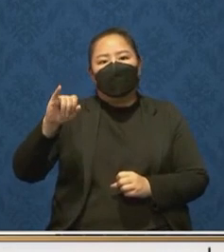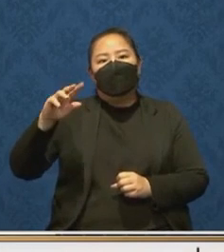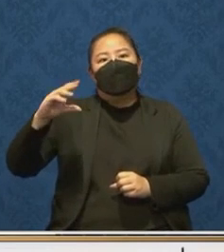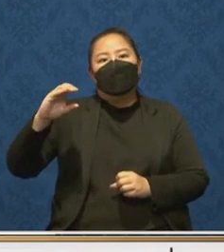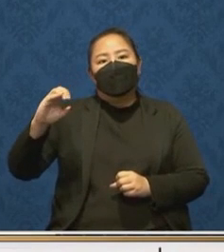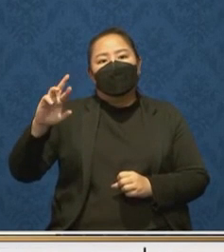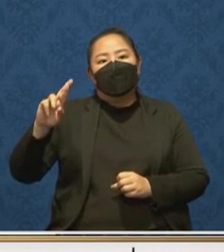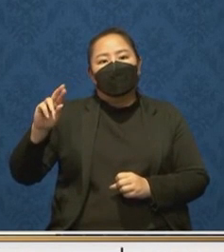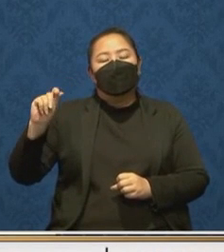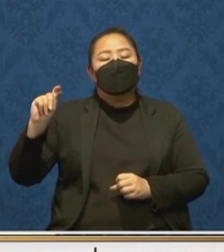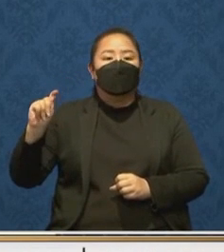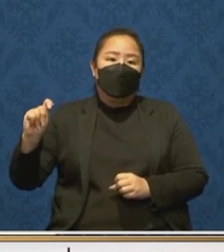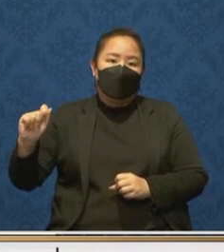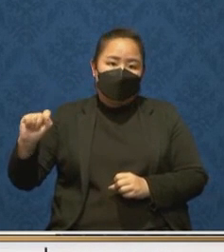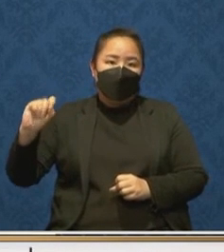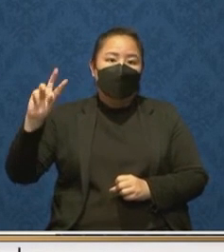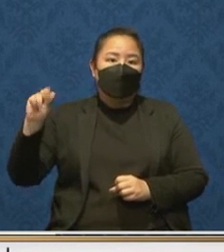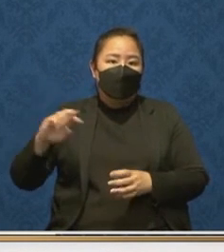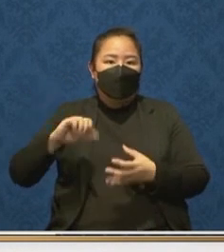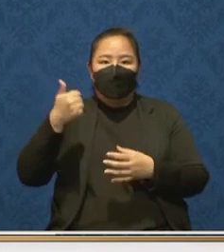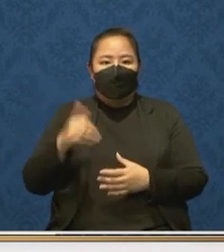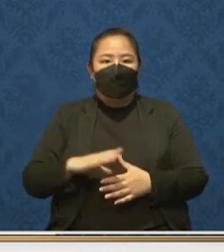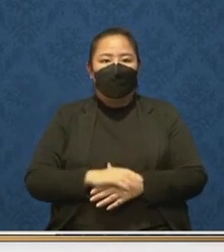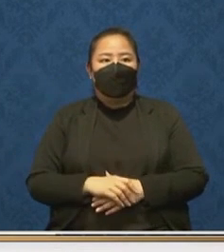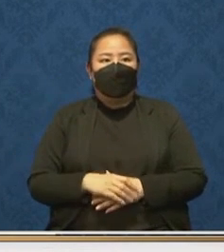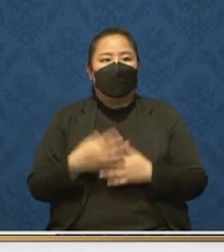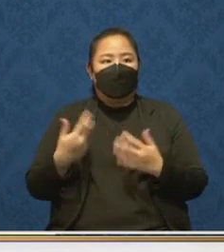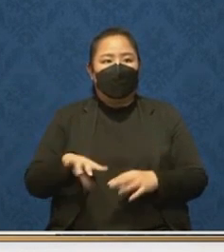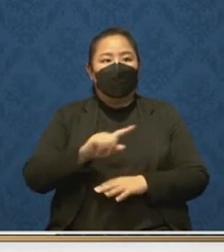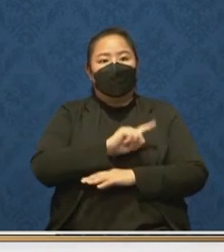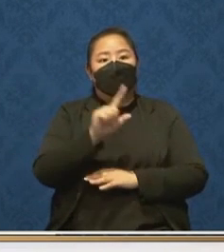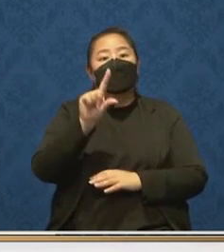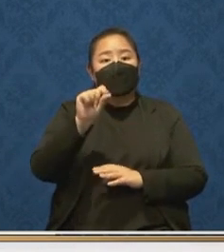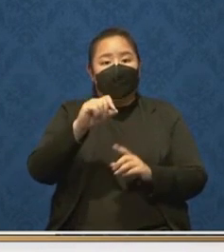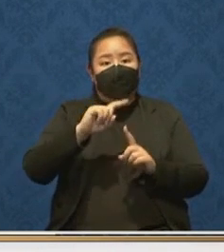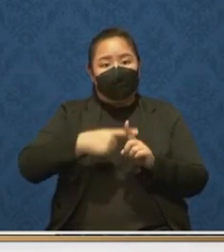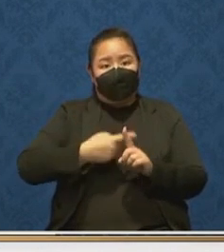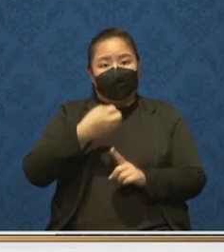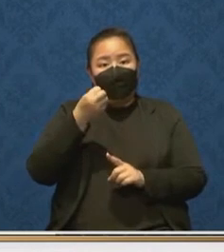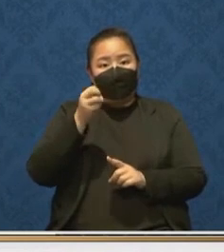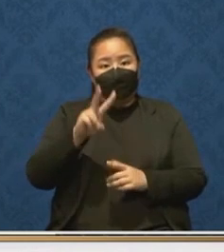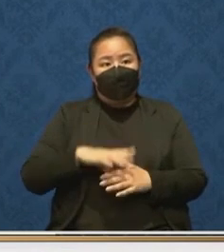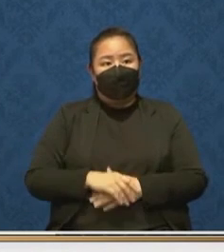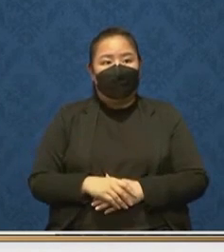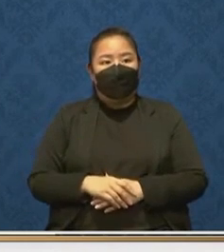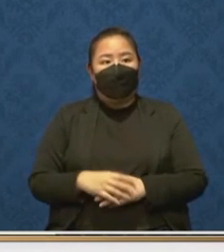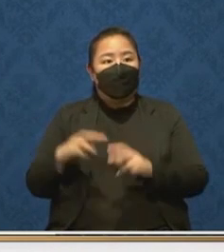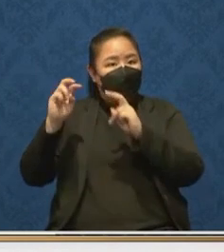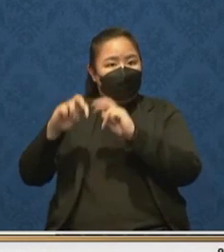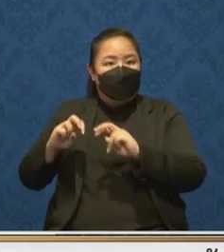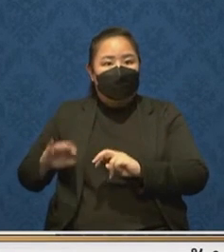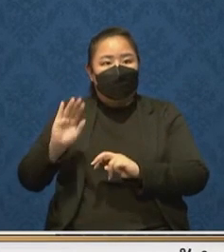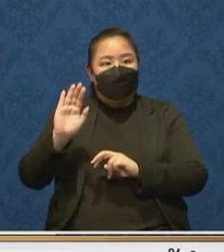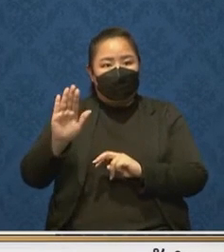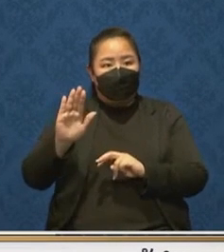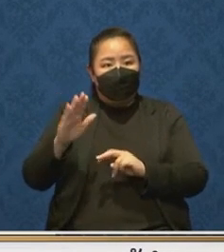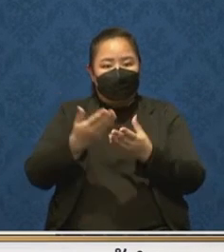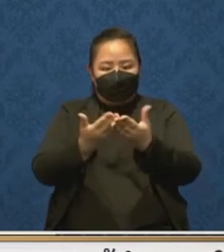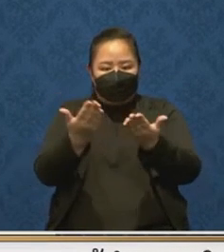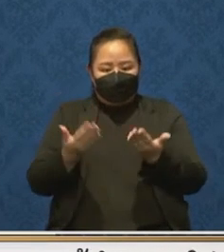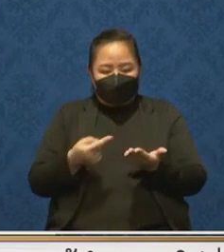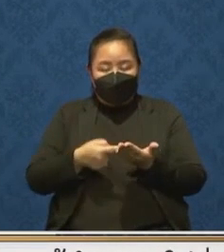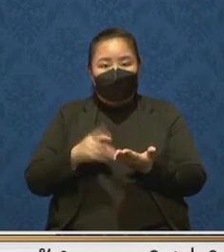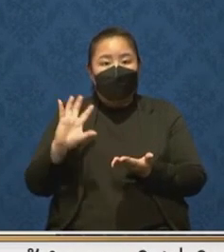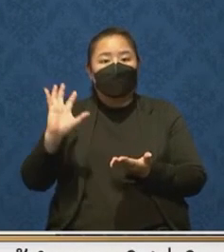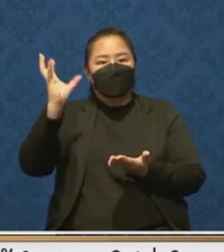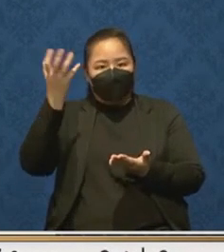้ต่ไปครับวันที่ 20 อไม่กี่วันงานวิจัยจากแรนเซ็นิตรยศาลทางการแพทย์ระดับโลก